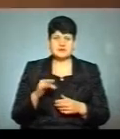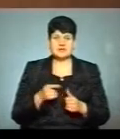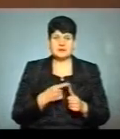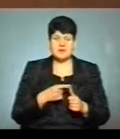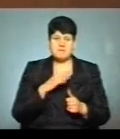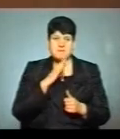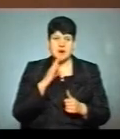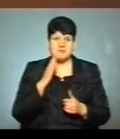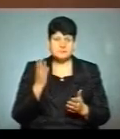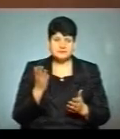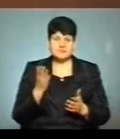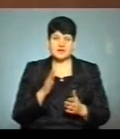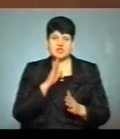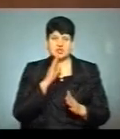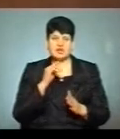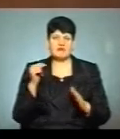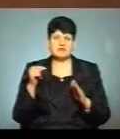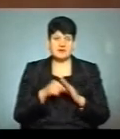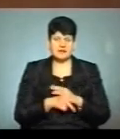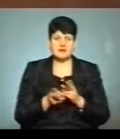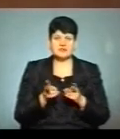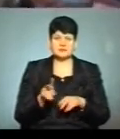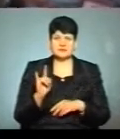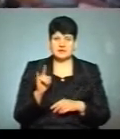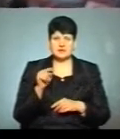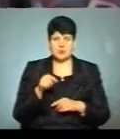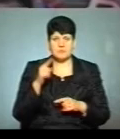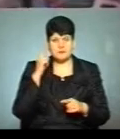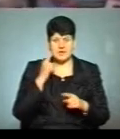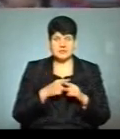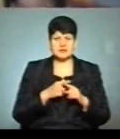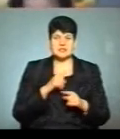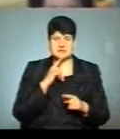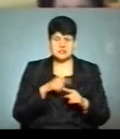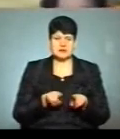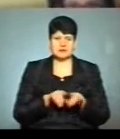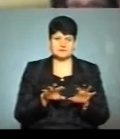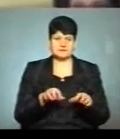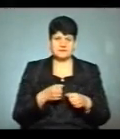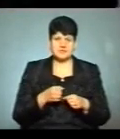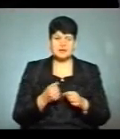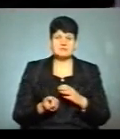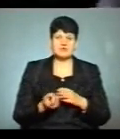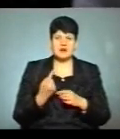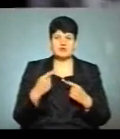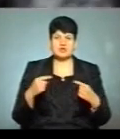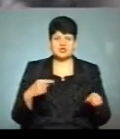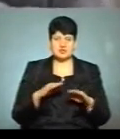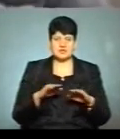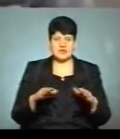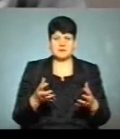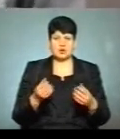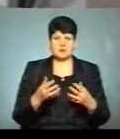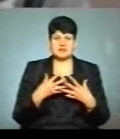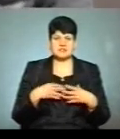мама. Ця жінка втекла, залишивши немовля. Його братика сестра також усиновила. І з появою інших дітей прийомна